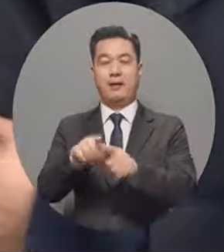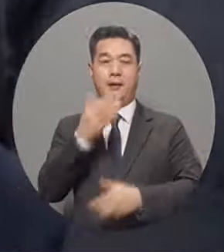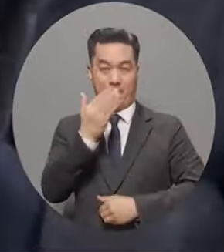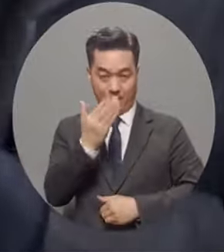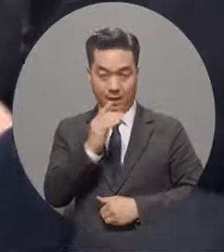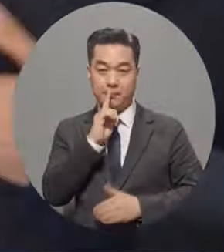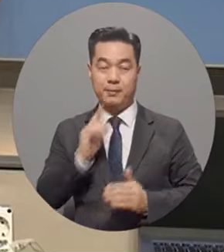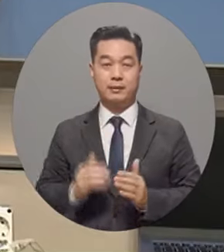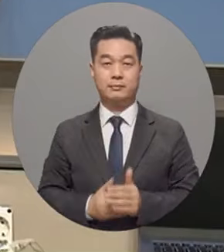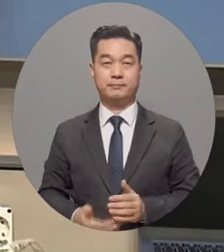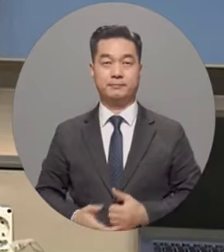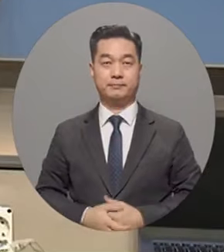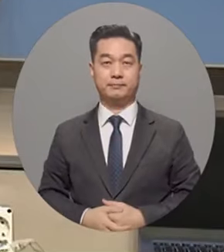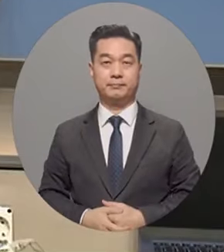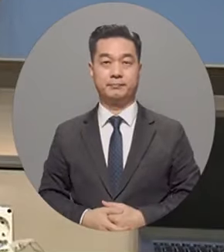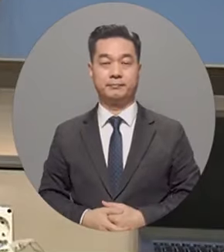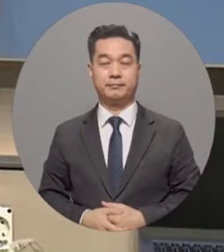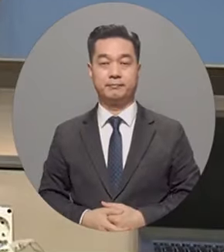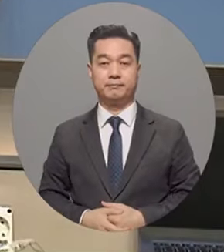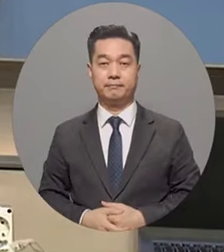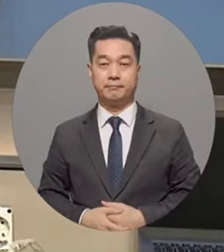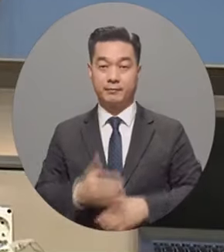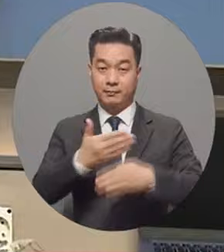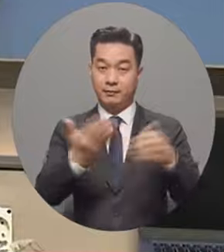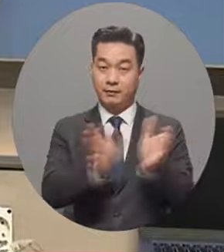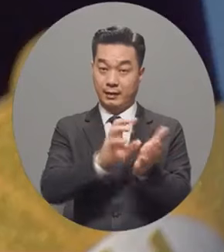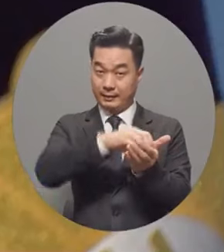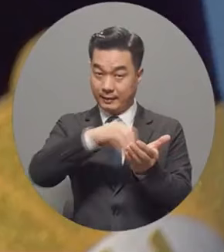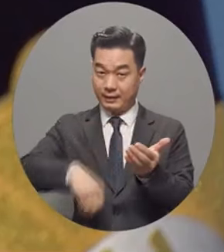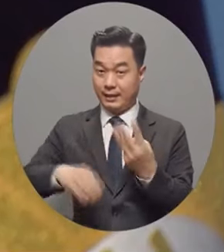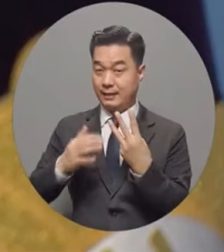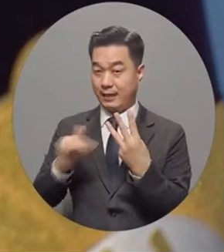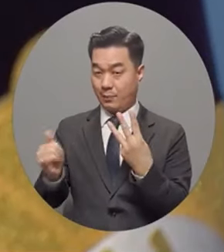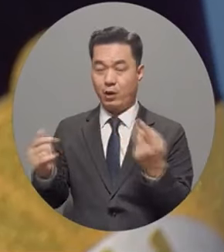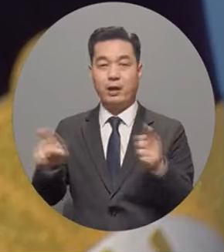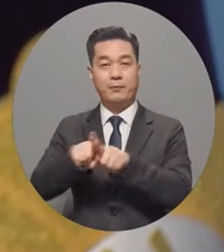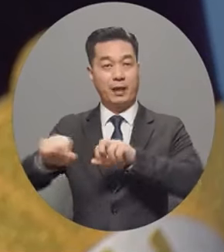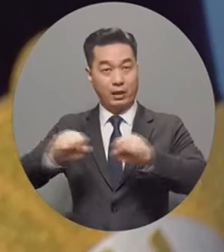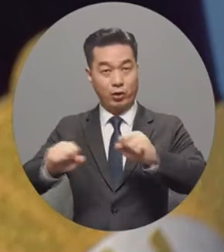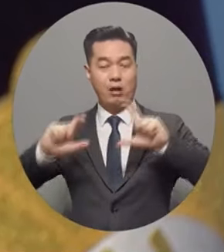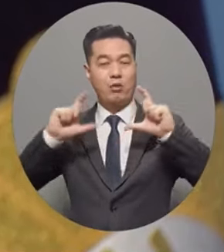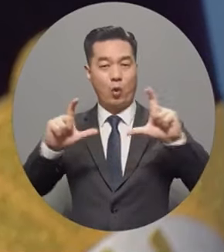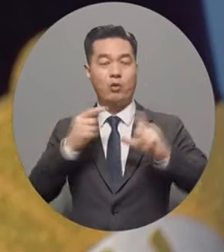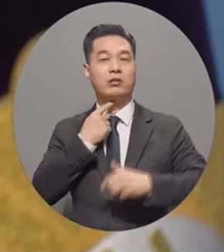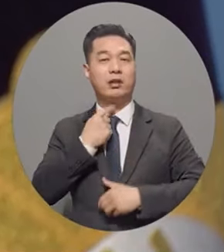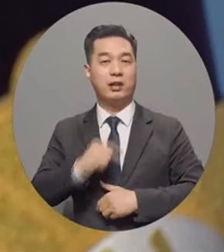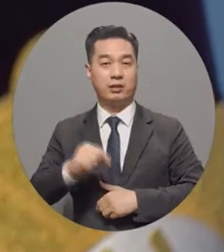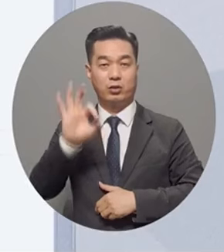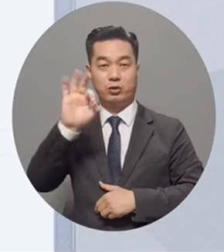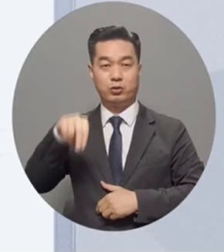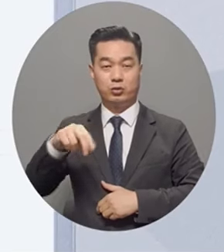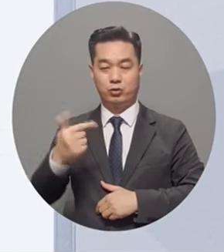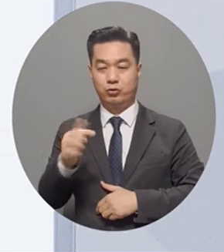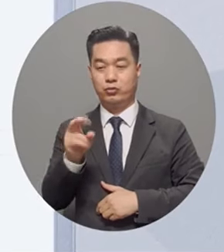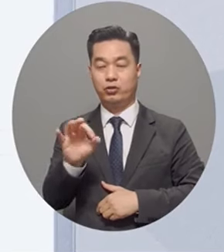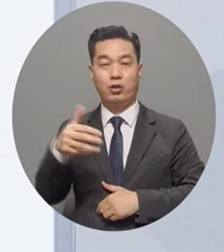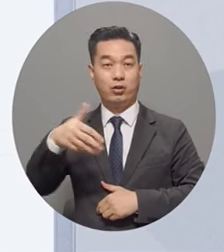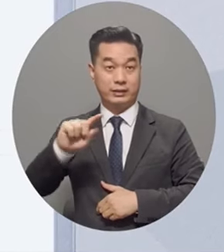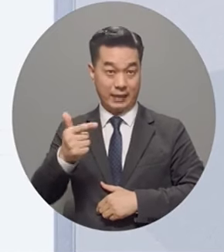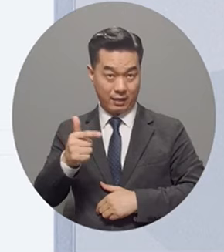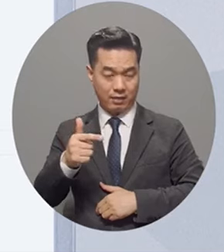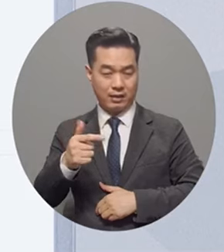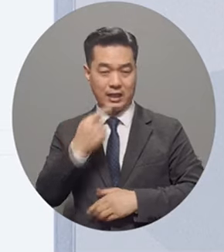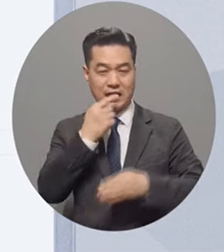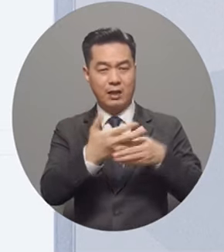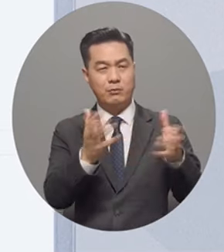내비쳤습니다. 다만 탈당한 새 의원과 함께 행동하겠다고 공언해왔던 윤영찬 의원은 민주당을